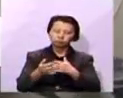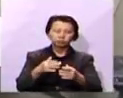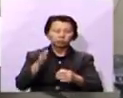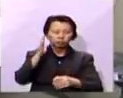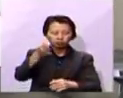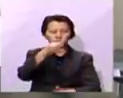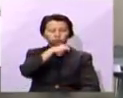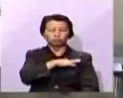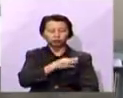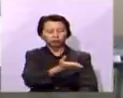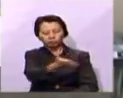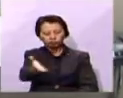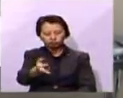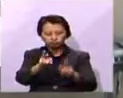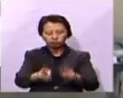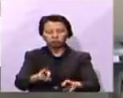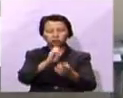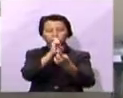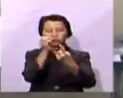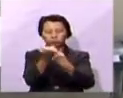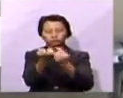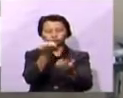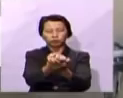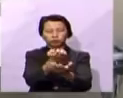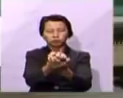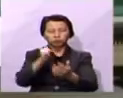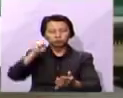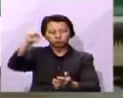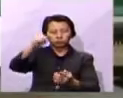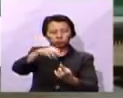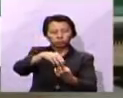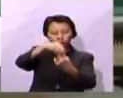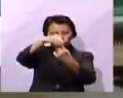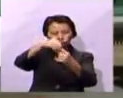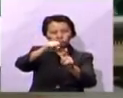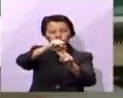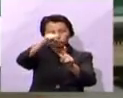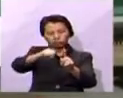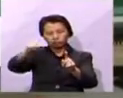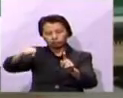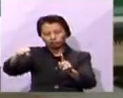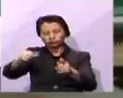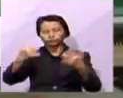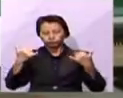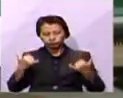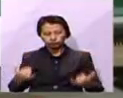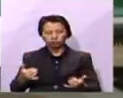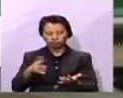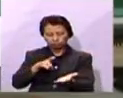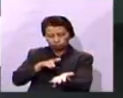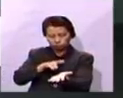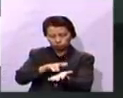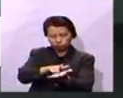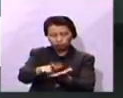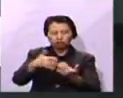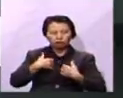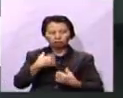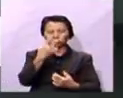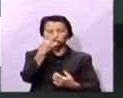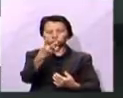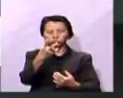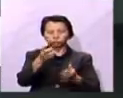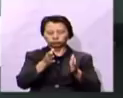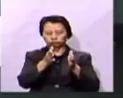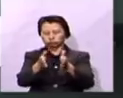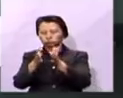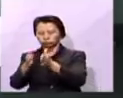untuk manfaat rakyat dan ekonomi Sabah, khususnya Sandakan. Ketika ini, lapangan terbang Sandakan mempunyai dua aerobridge